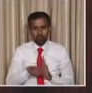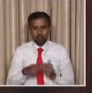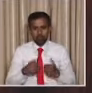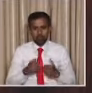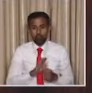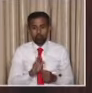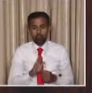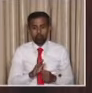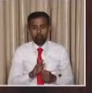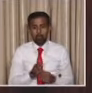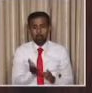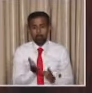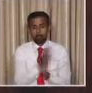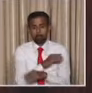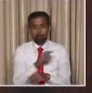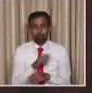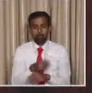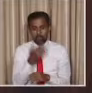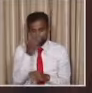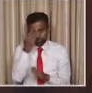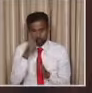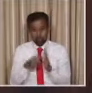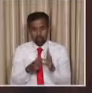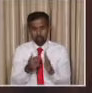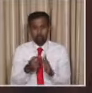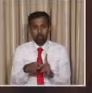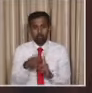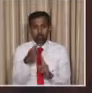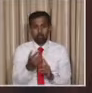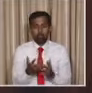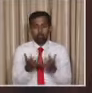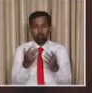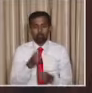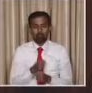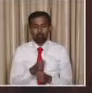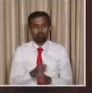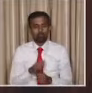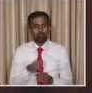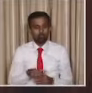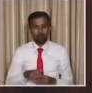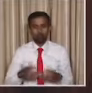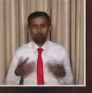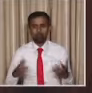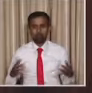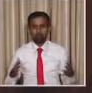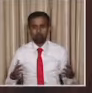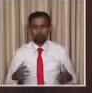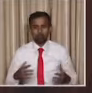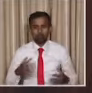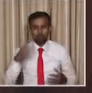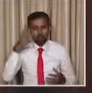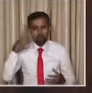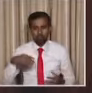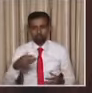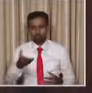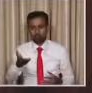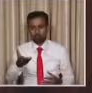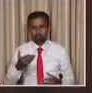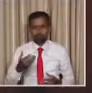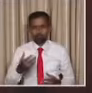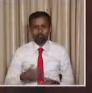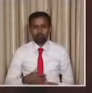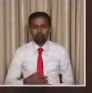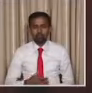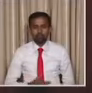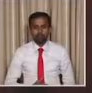වඩා පහුගිය කාලේ යාපනයේ දැවැන්ත සංවර්ධනයක් අපේ රජයත් තුලින් කරපු බව අමතක වීම පිළිබඳ අපි කනගාටු